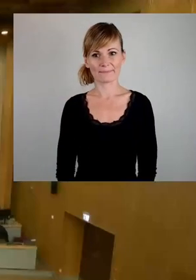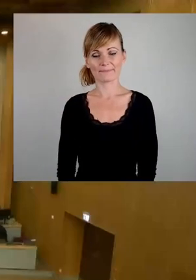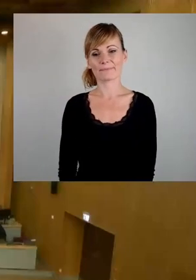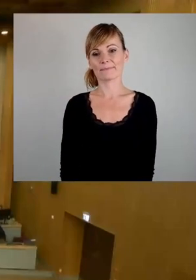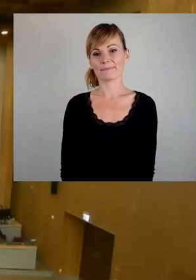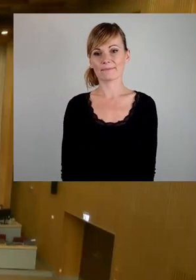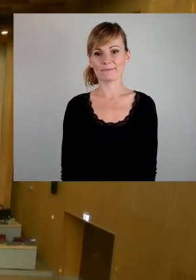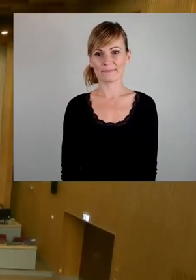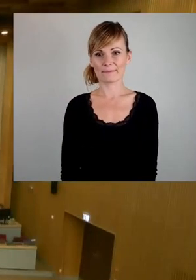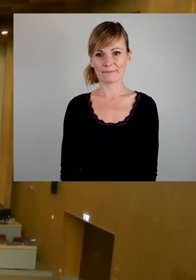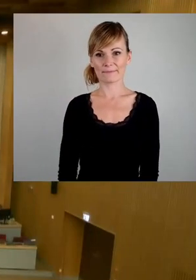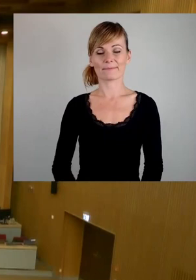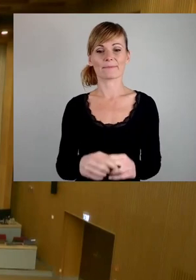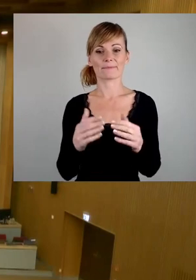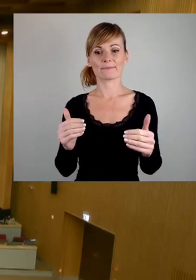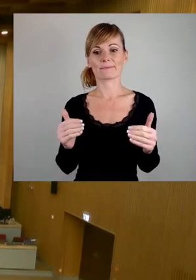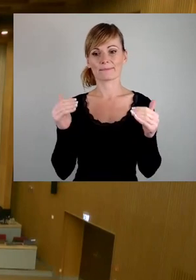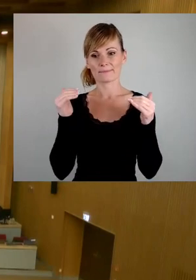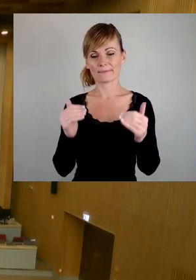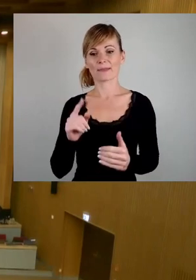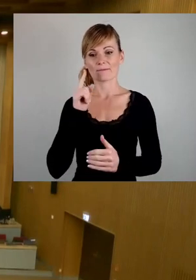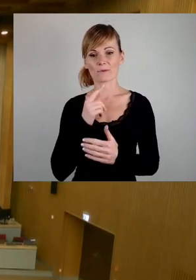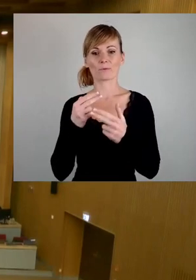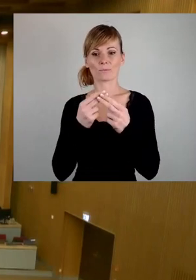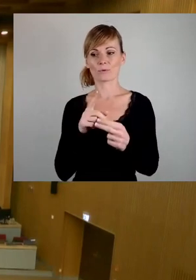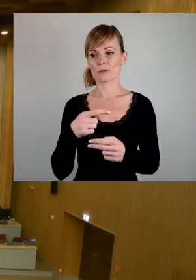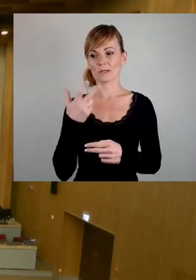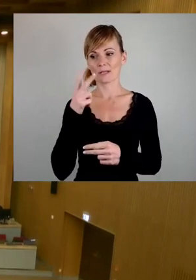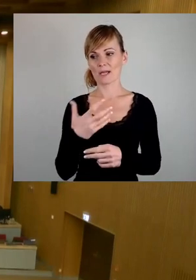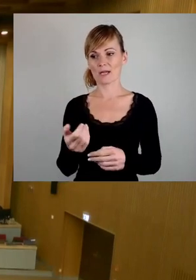Als nächste Rednerin Frau Mühle, dann Herr Aschenbach.